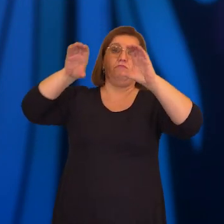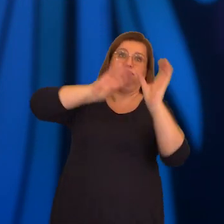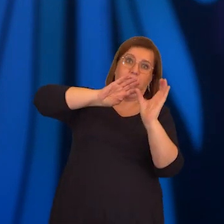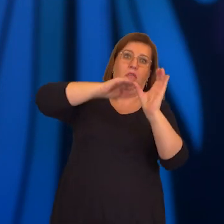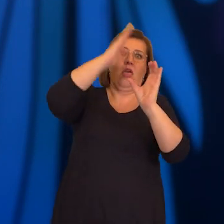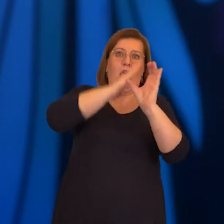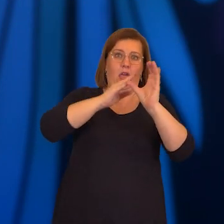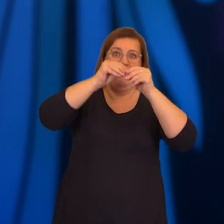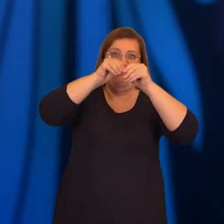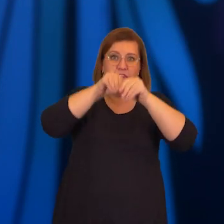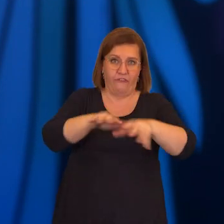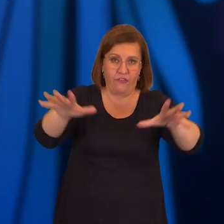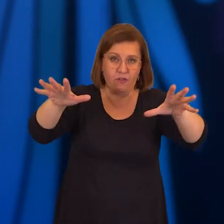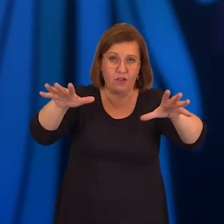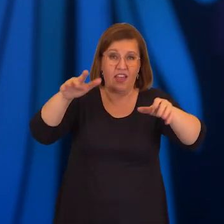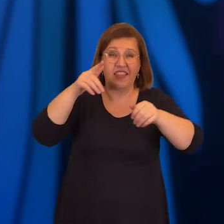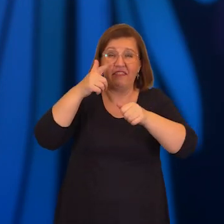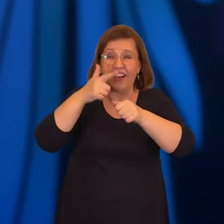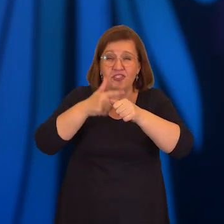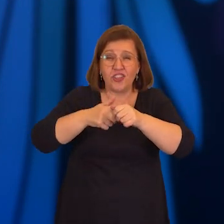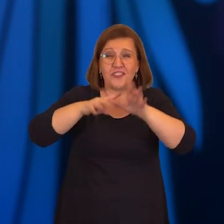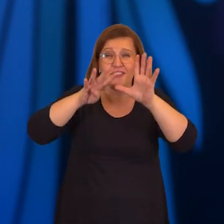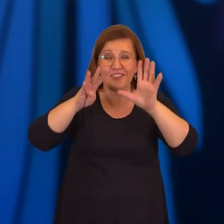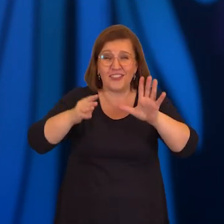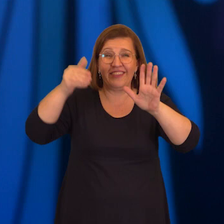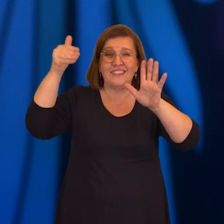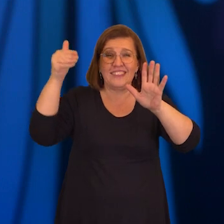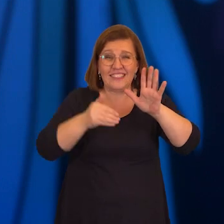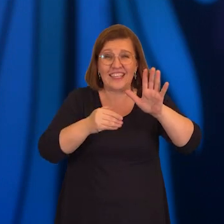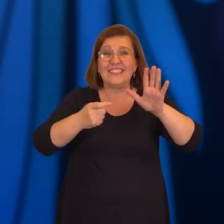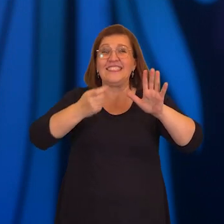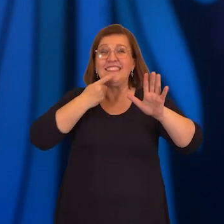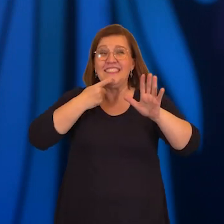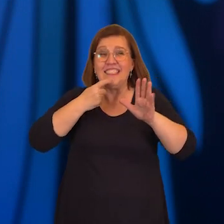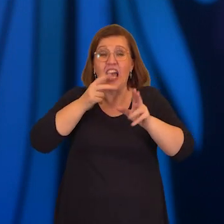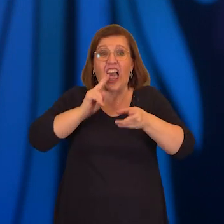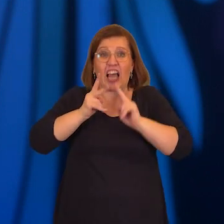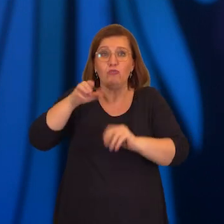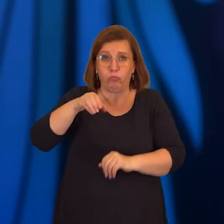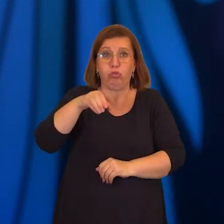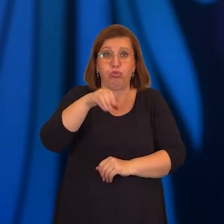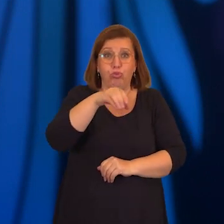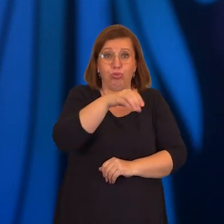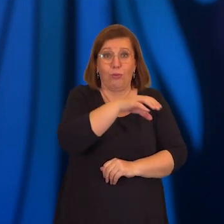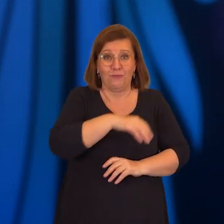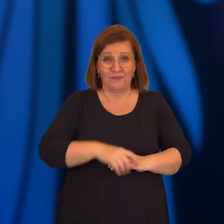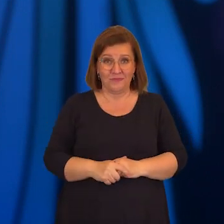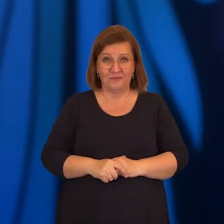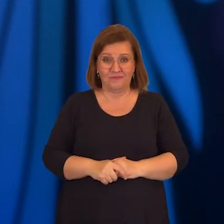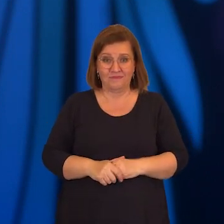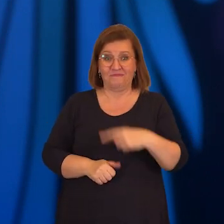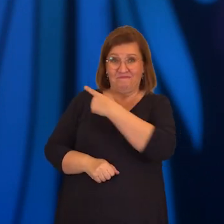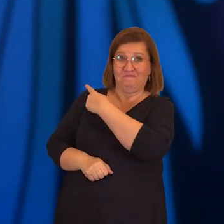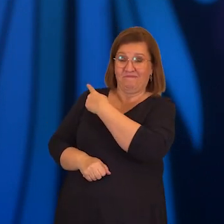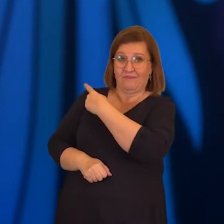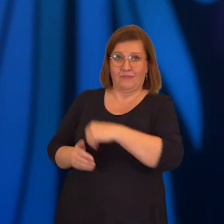wody trafia 29 tysięcy plastikowych kaczuszek. Kontenery